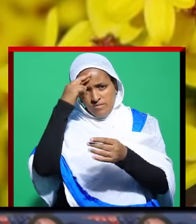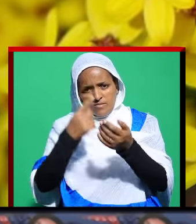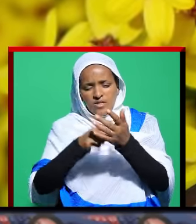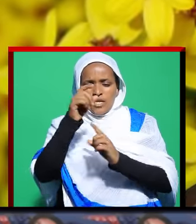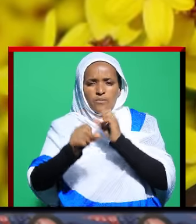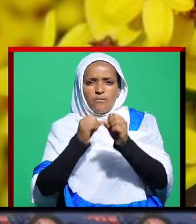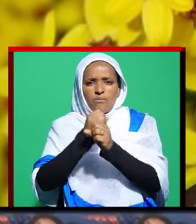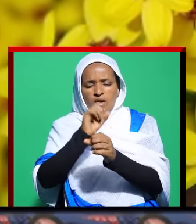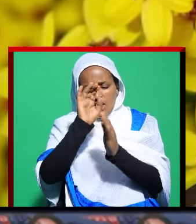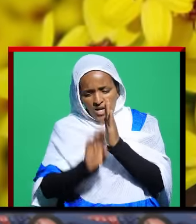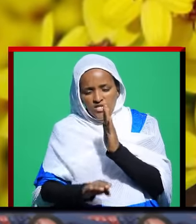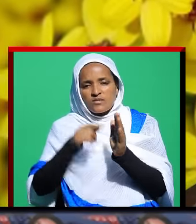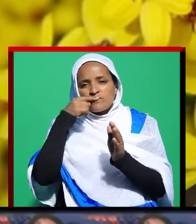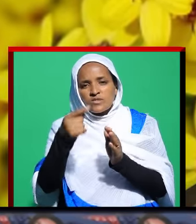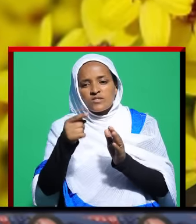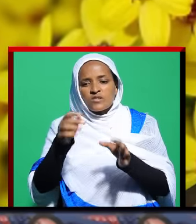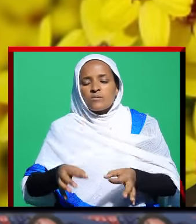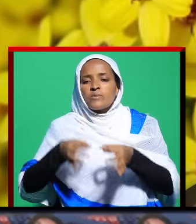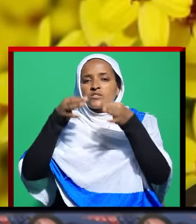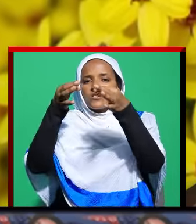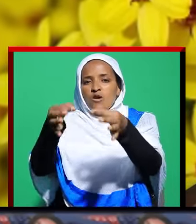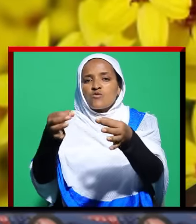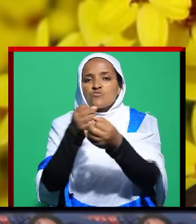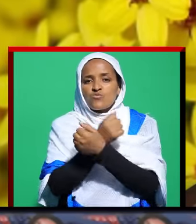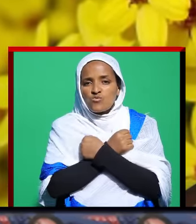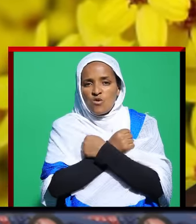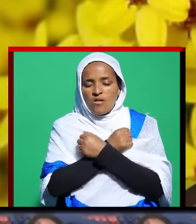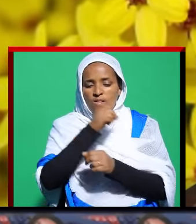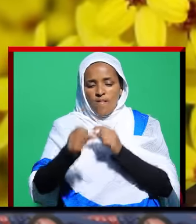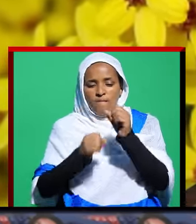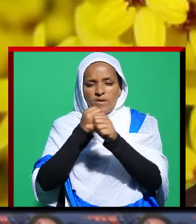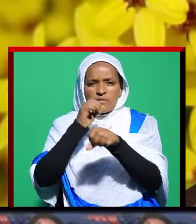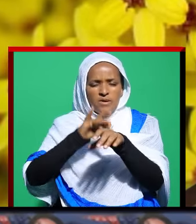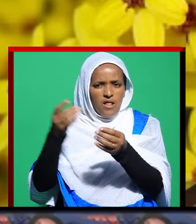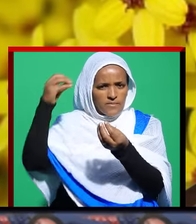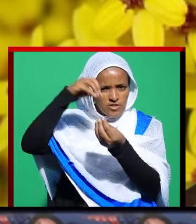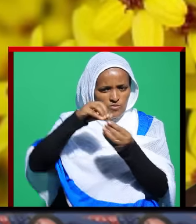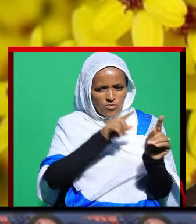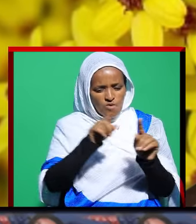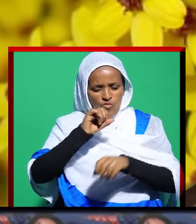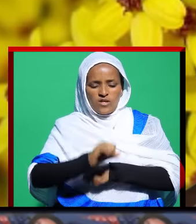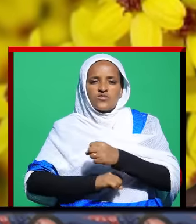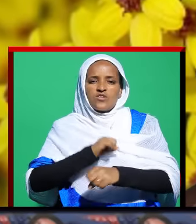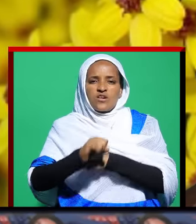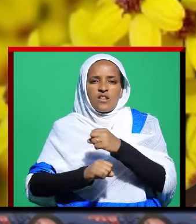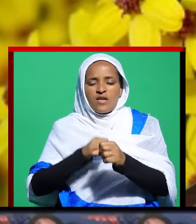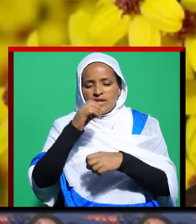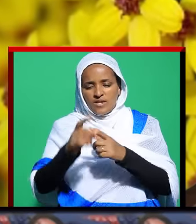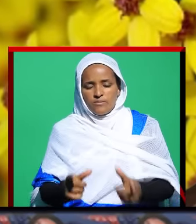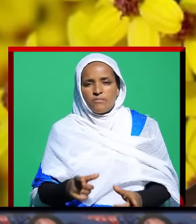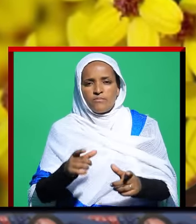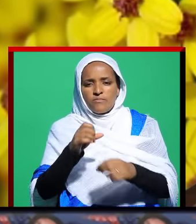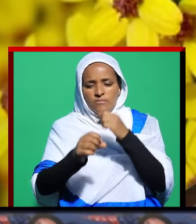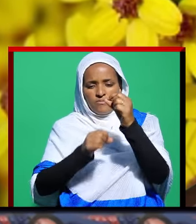እድሜያችንን እየቀነስን የምንናገረው። መሸጋገሩን እንወደዋለን፣ በእድሜያችን ላይ መጨመሩ ደግሞ ያስጨንቀናል። እድሜ